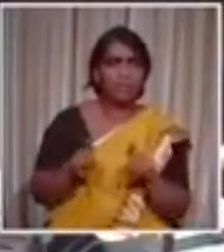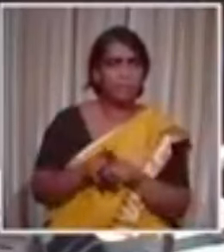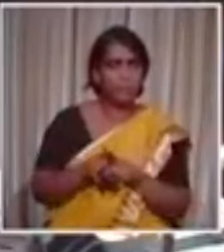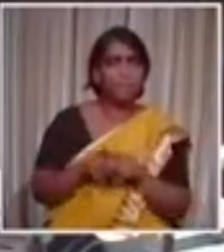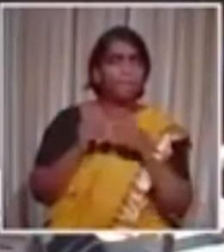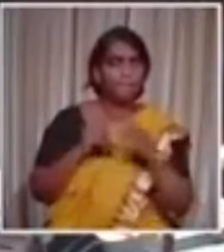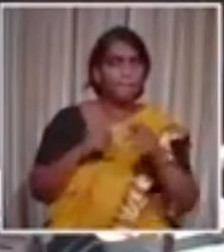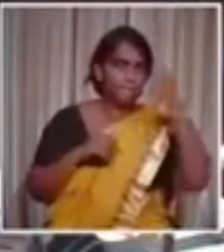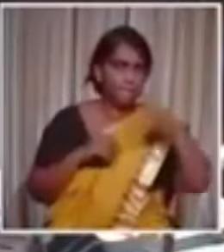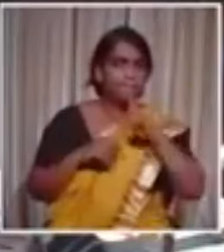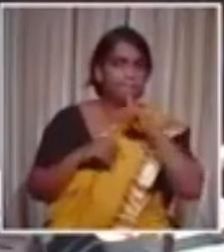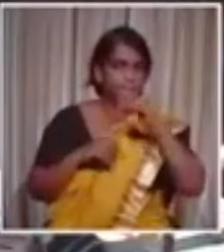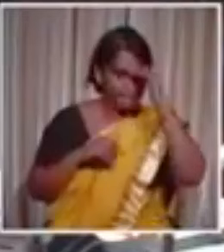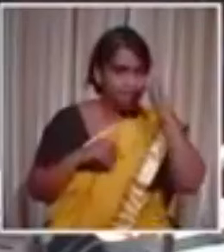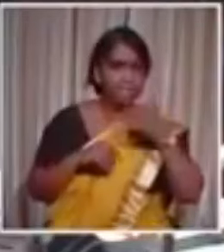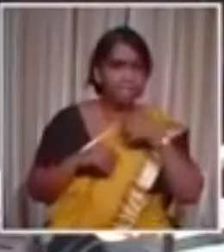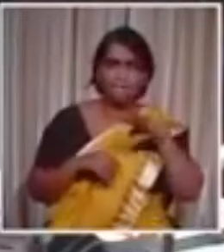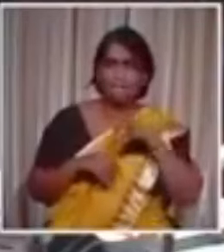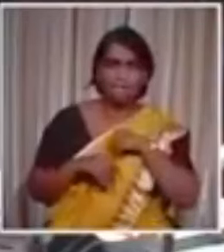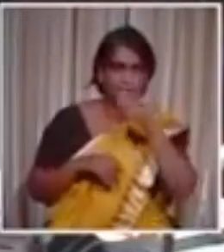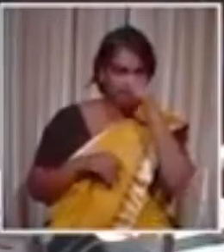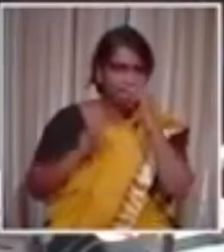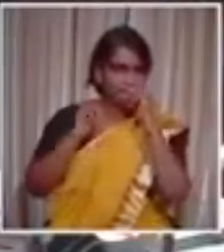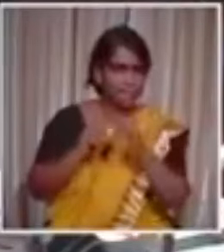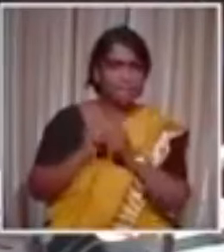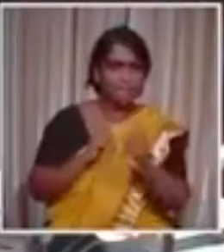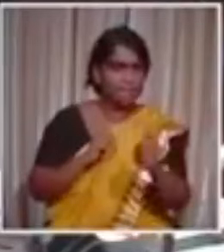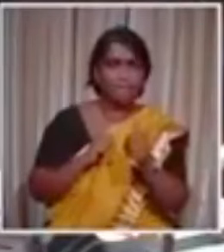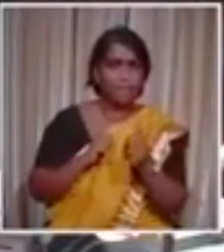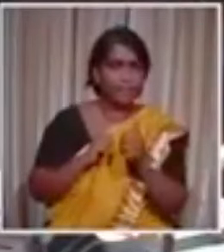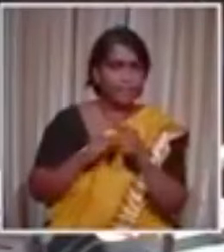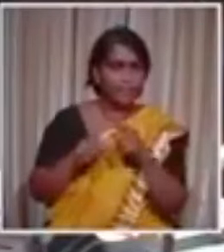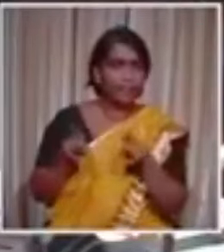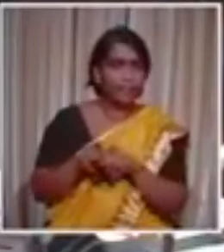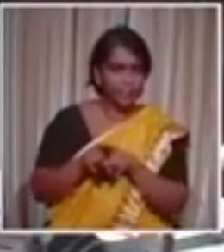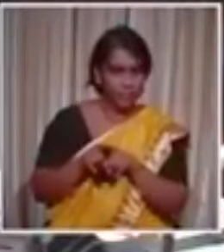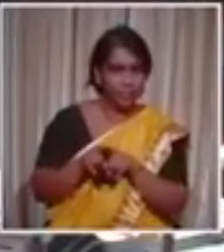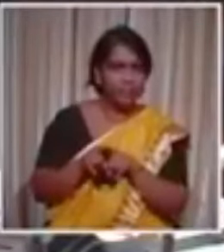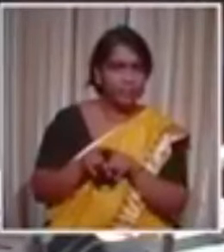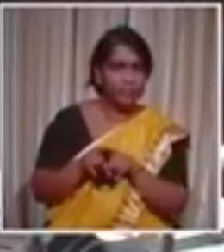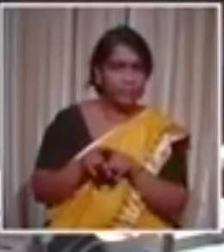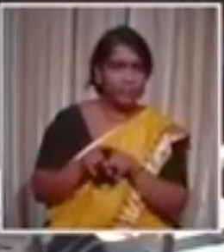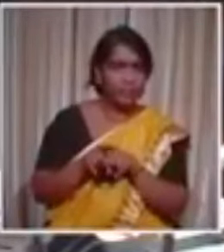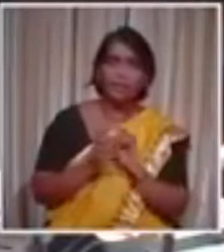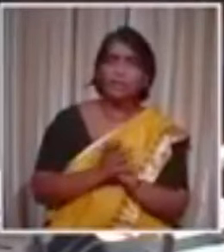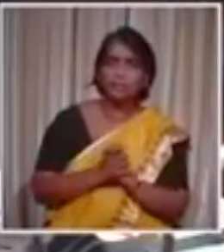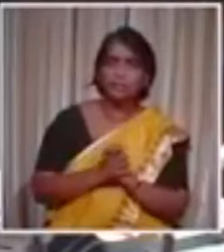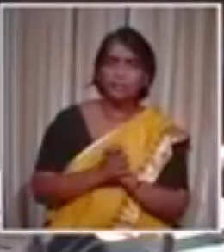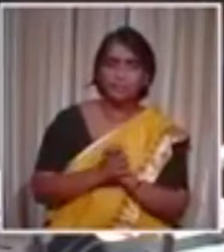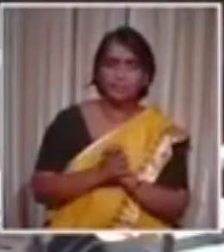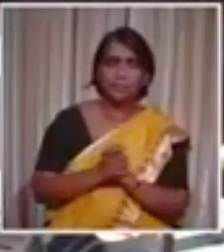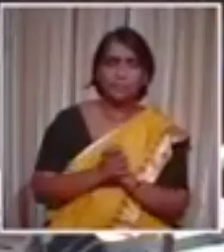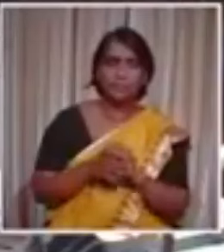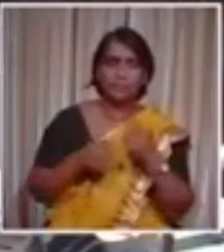niyojaka tanah itu ni ma pelikan ini, tuma wanca dusan nasti pelibat itu, oye putu ini dan kerana itu prakashi. Ila laga tu tuvisesin